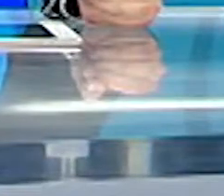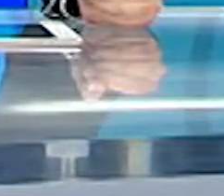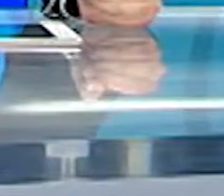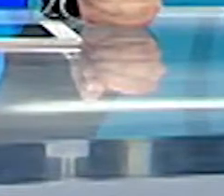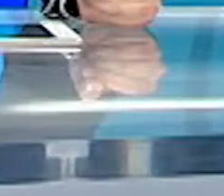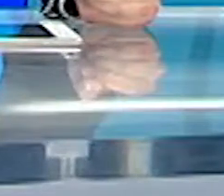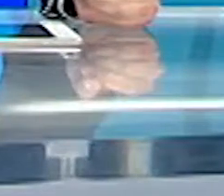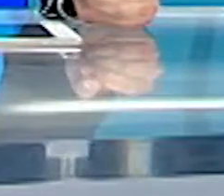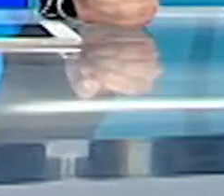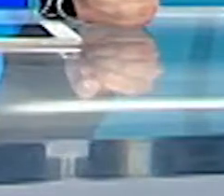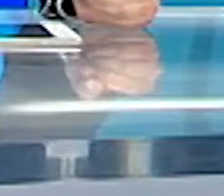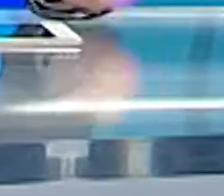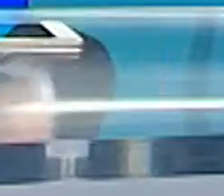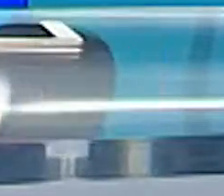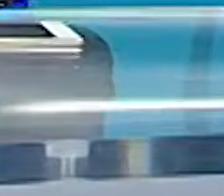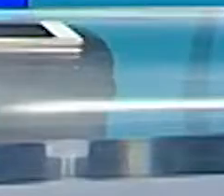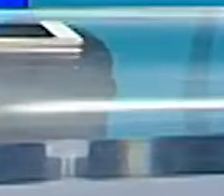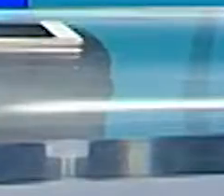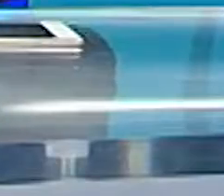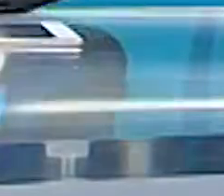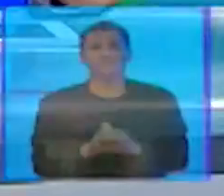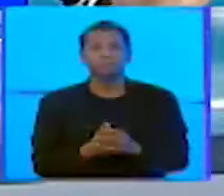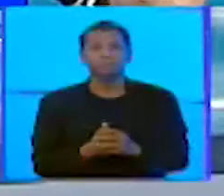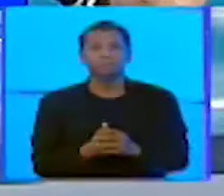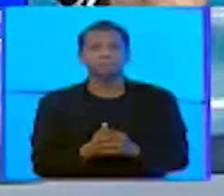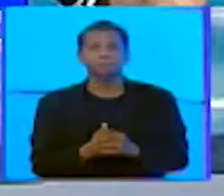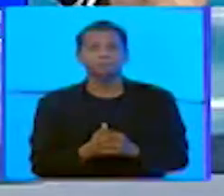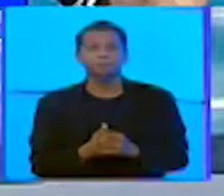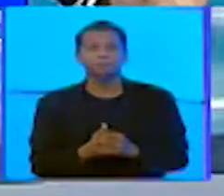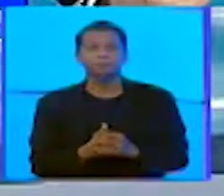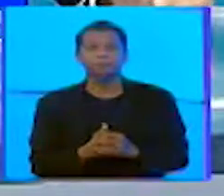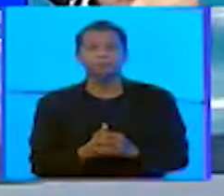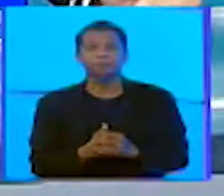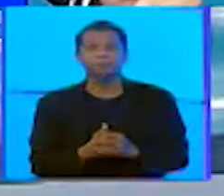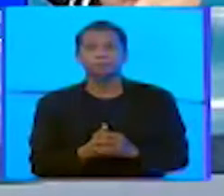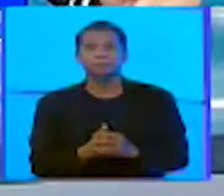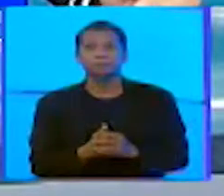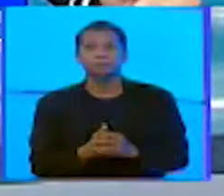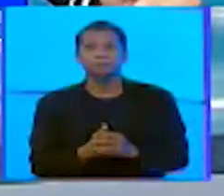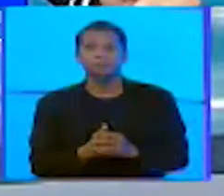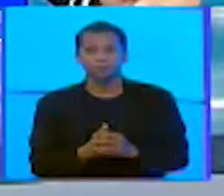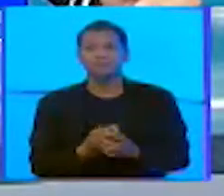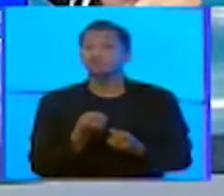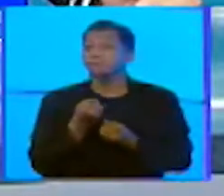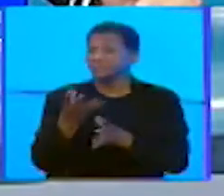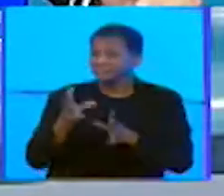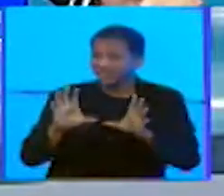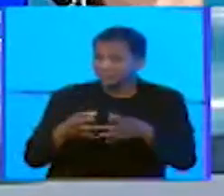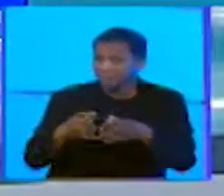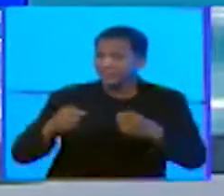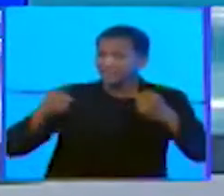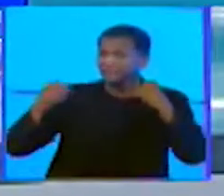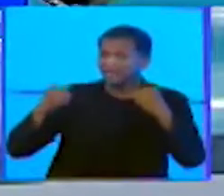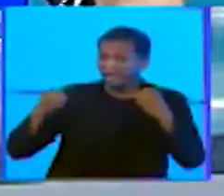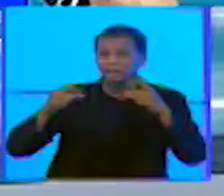jagalah informasi lainnya kita masuk di masker dan vitamin menjadi senjata utama petugas kesehatan saat pandemi